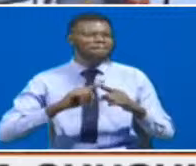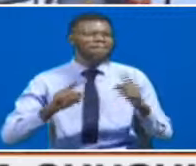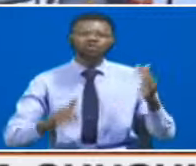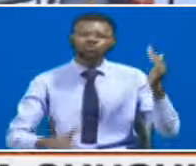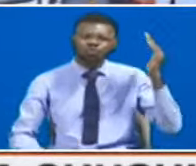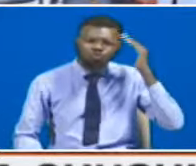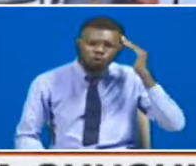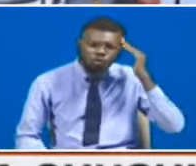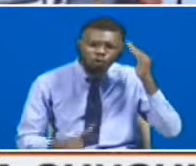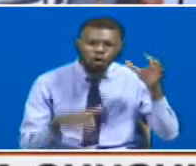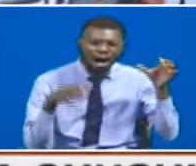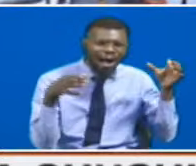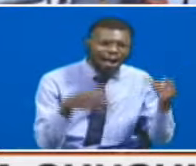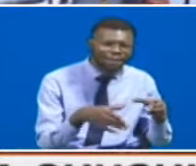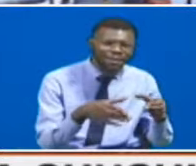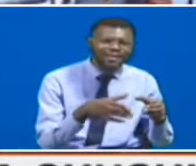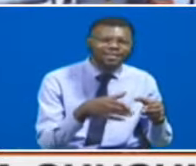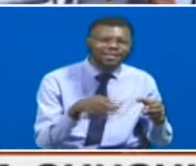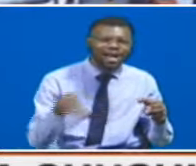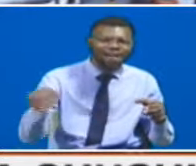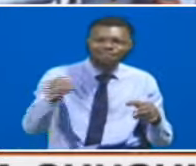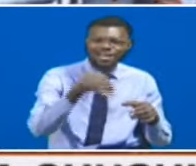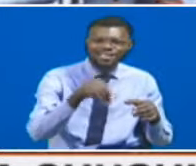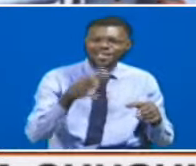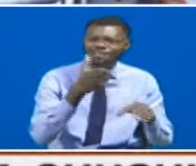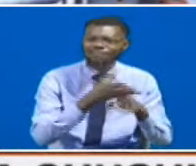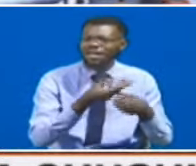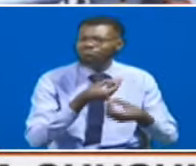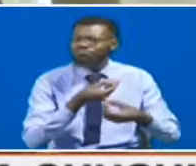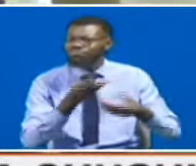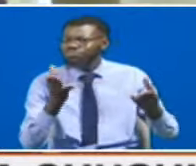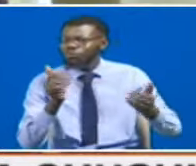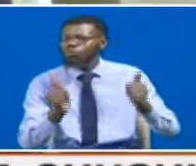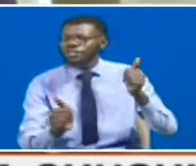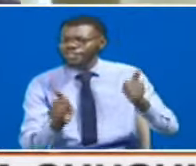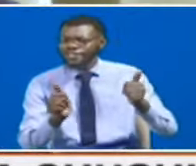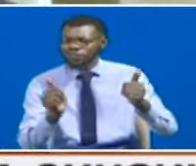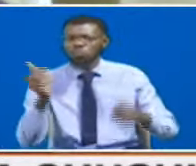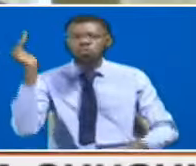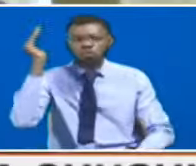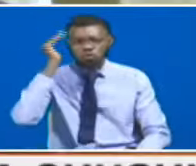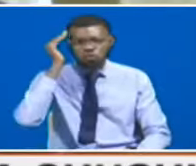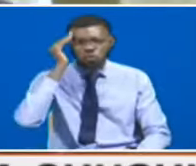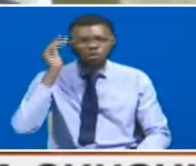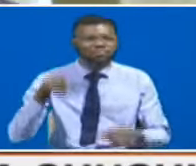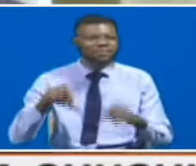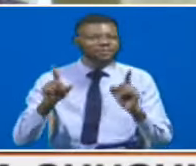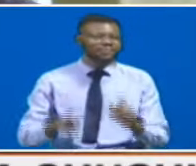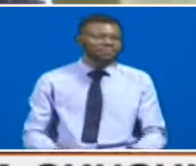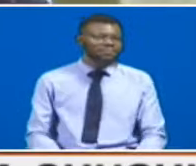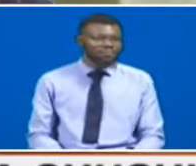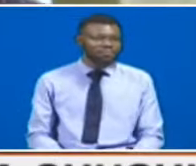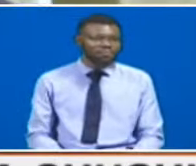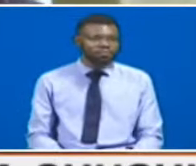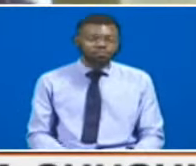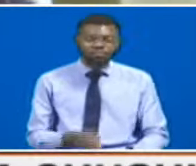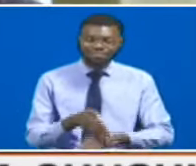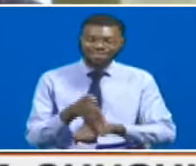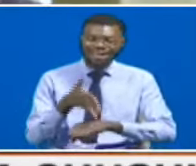kampuni zilizohusika haswa na usambazaji wa mbolea ghushi. The case of fake fertilizer is, in our